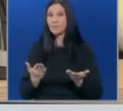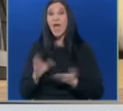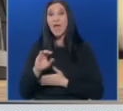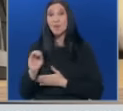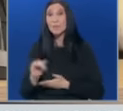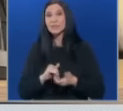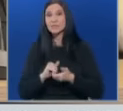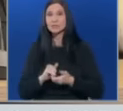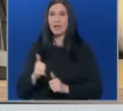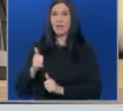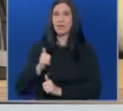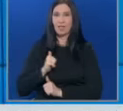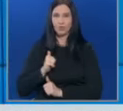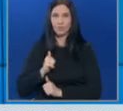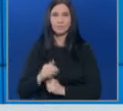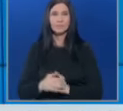Европейски съюз и НАТО.